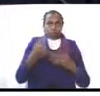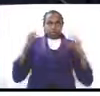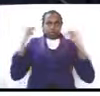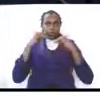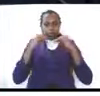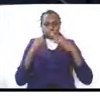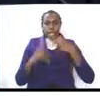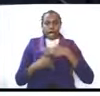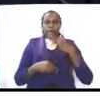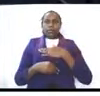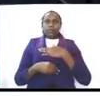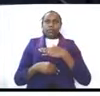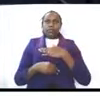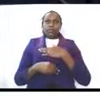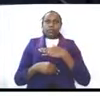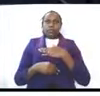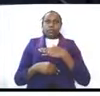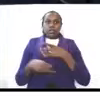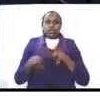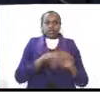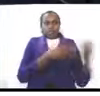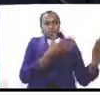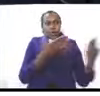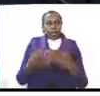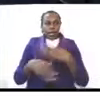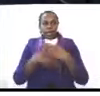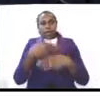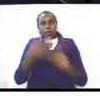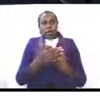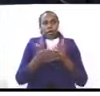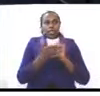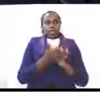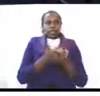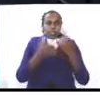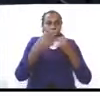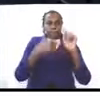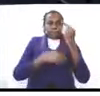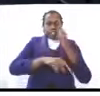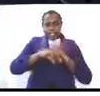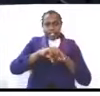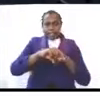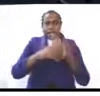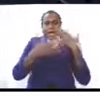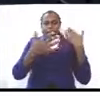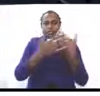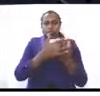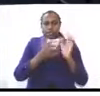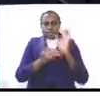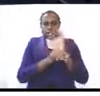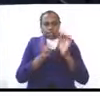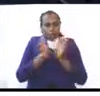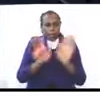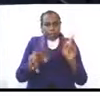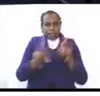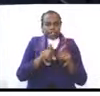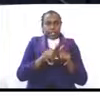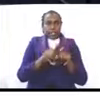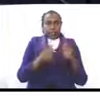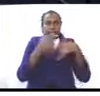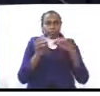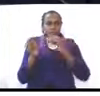mkuu, provost wetu, na wakaribisha wale mmekuja mara ya kwanza tangia wakati wa COVID. Wale mmejumuika